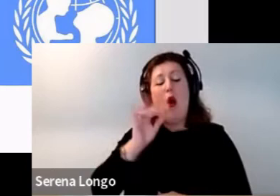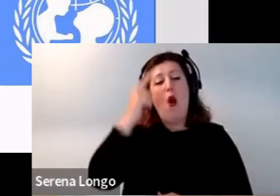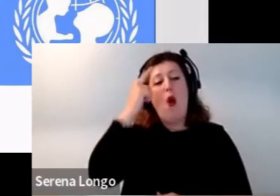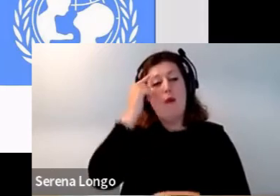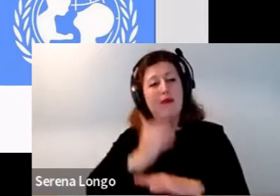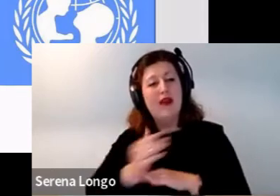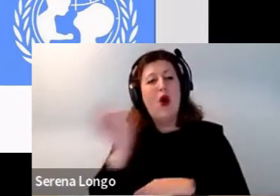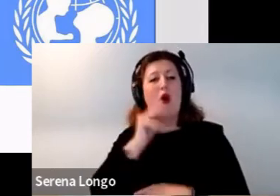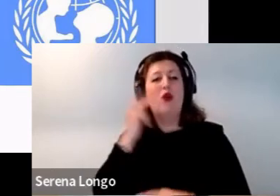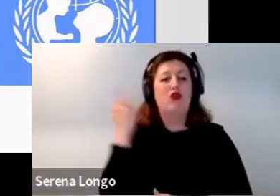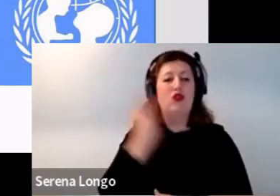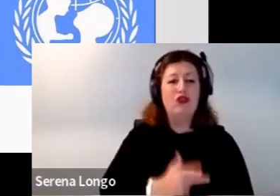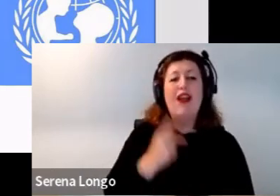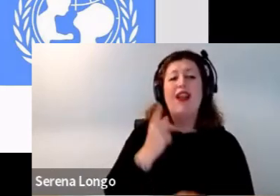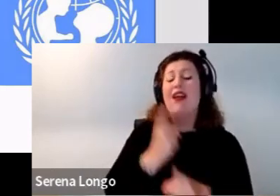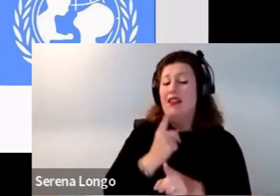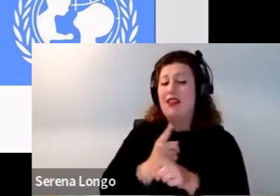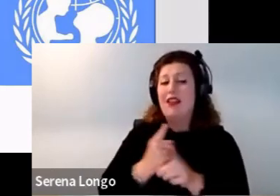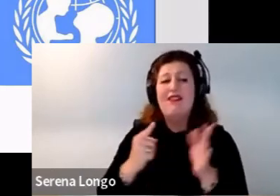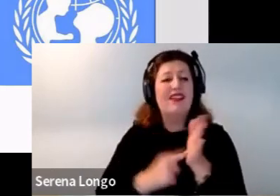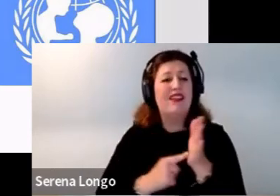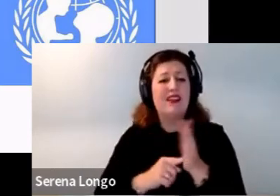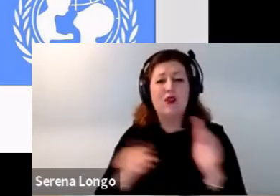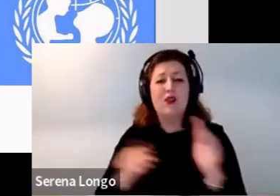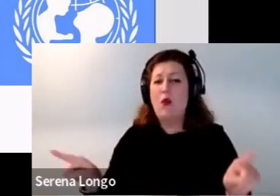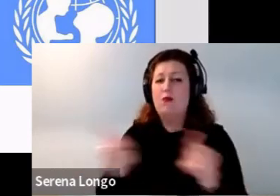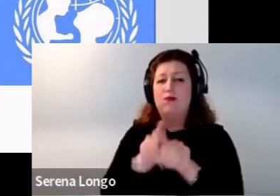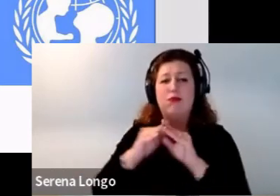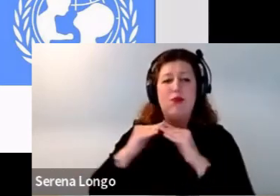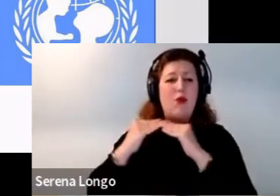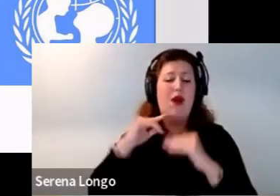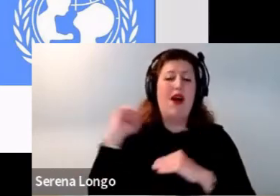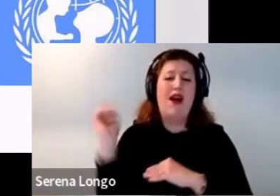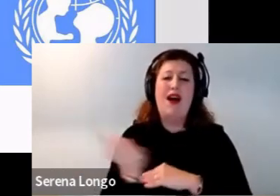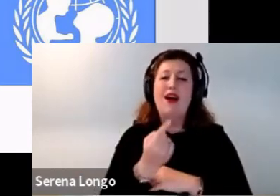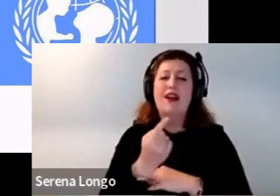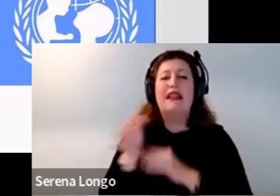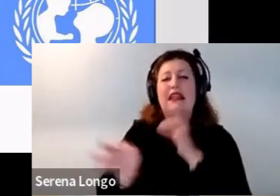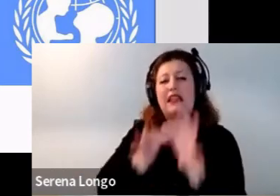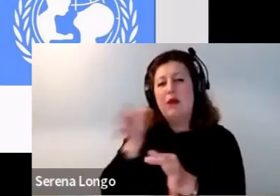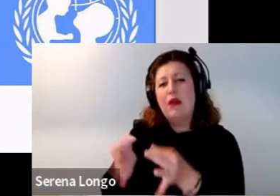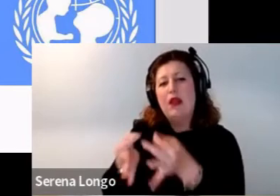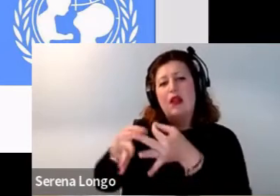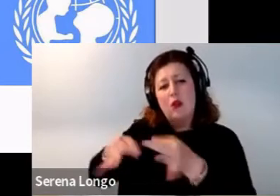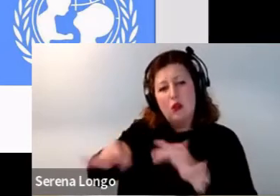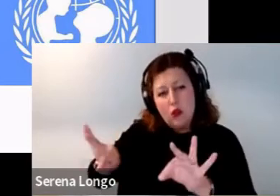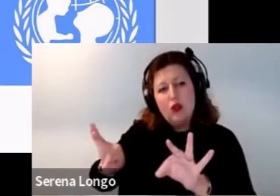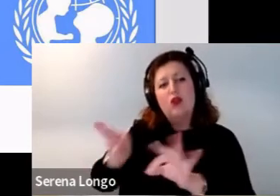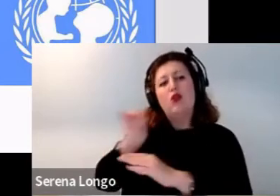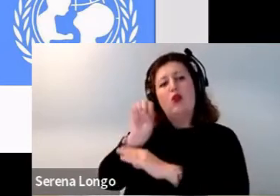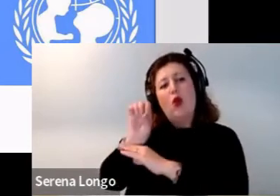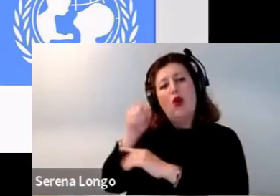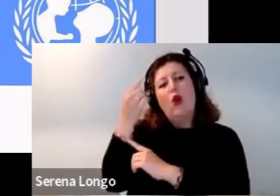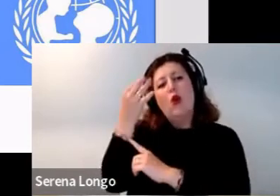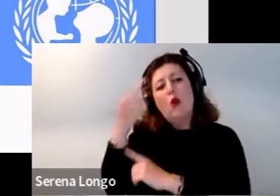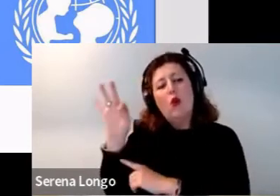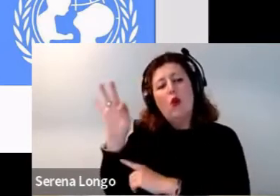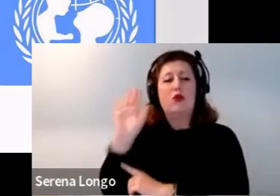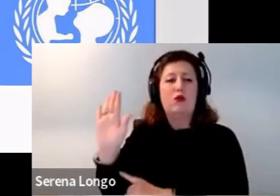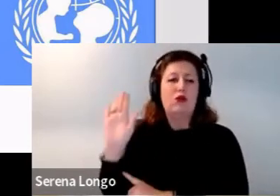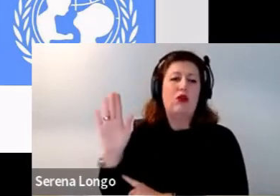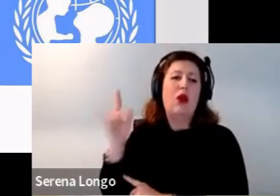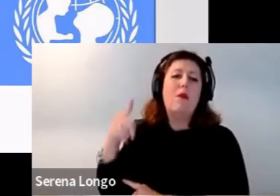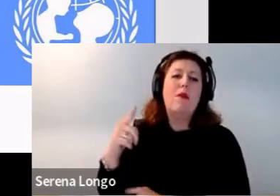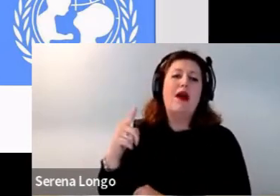trattamento, l'educazione e le cure speciali di cui ha bisogno per il suo stato e la sua